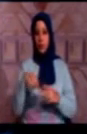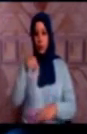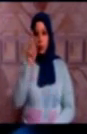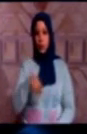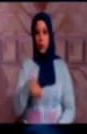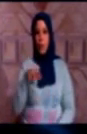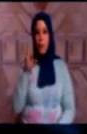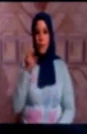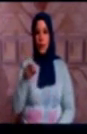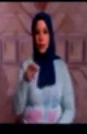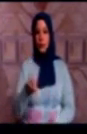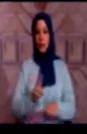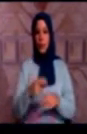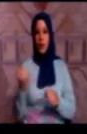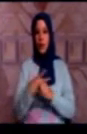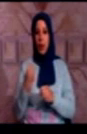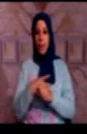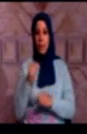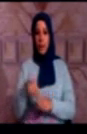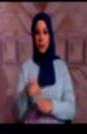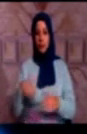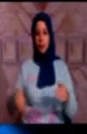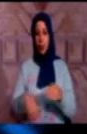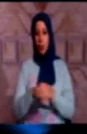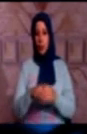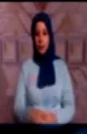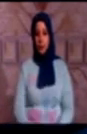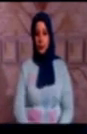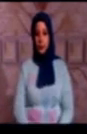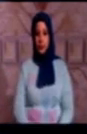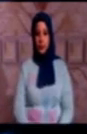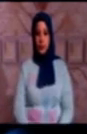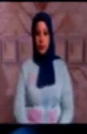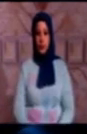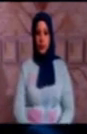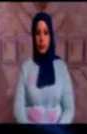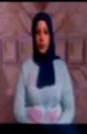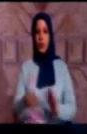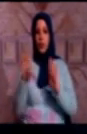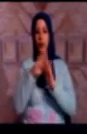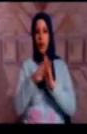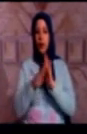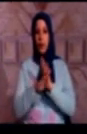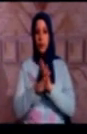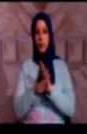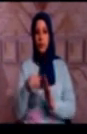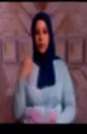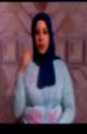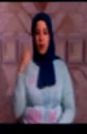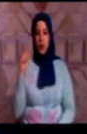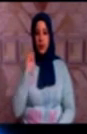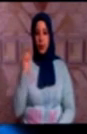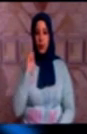لعب الكره في المراكز وفي الاستادات يمكن عدد من الاجراءات اللي هو طبعا وضعها رئيس مجلس الوزراء بعد